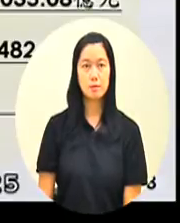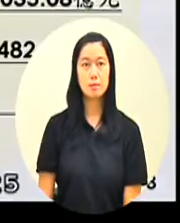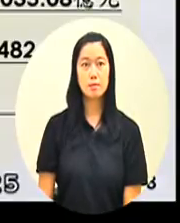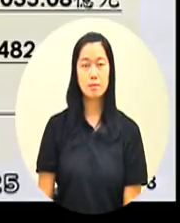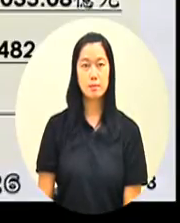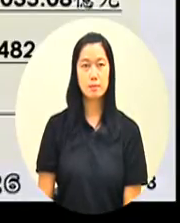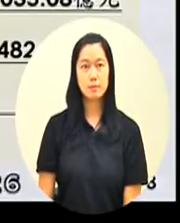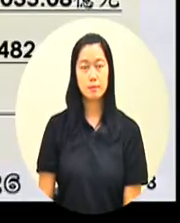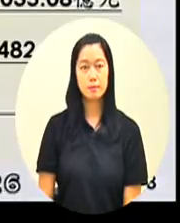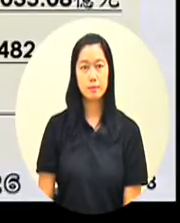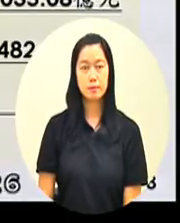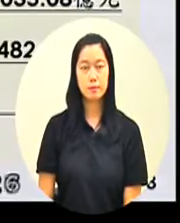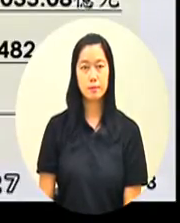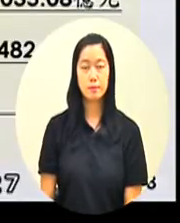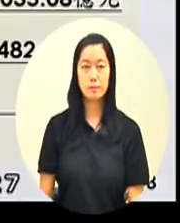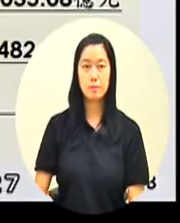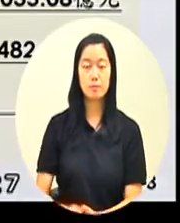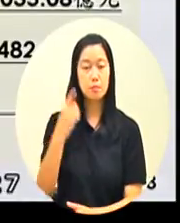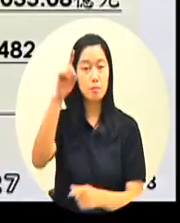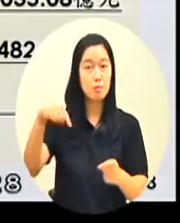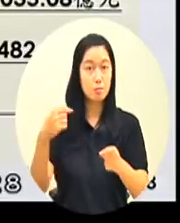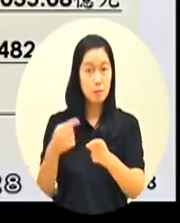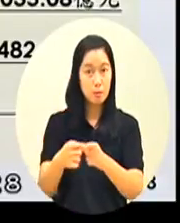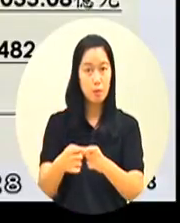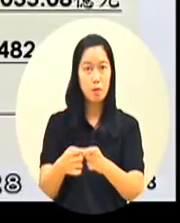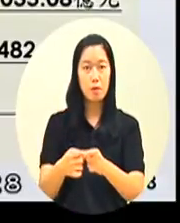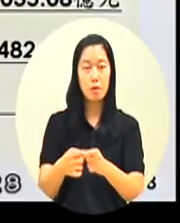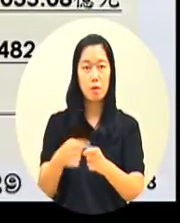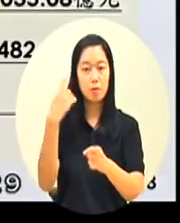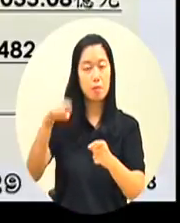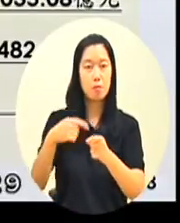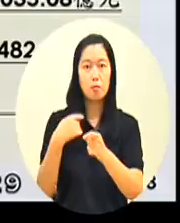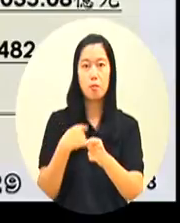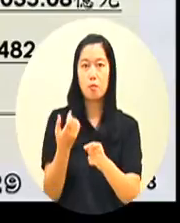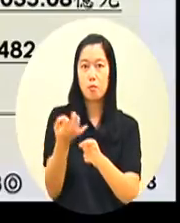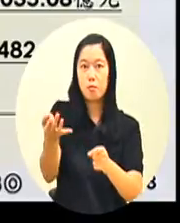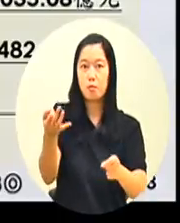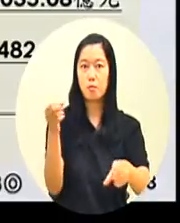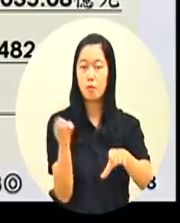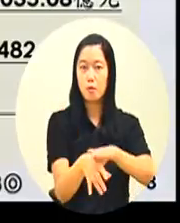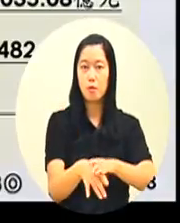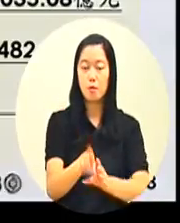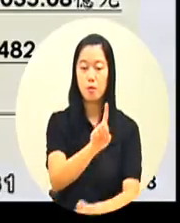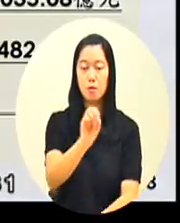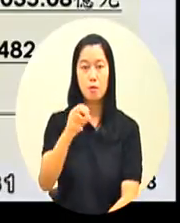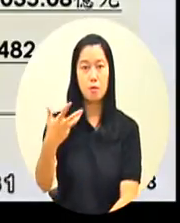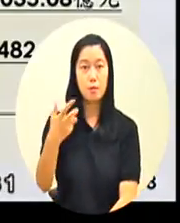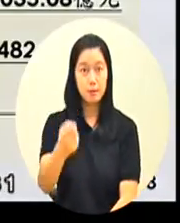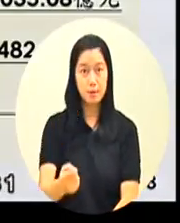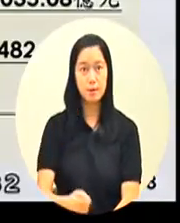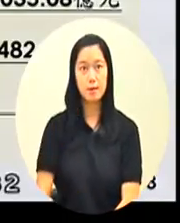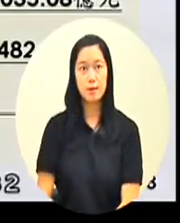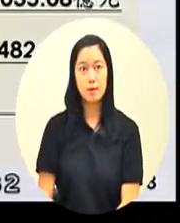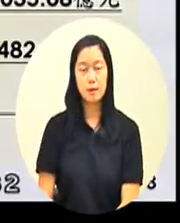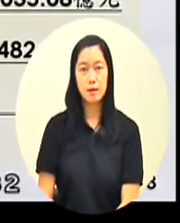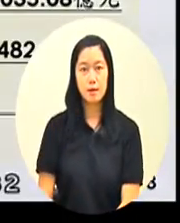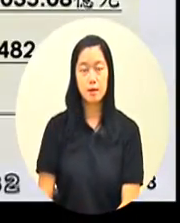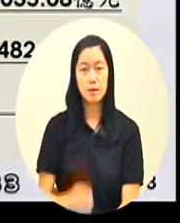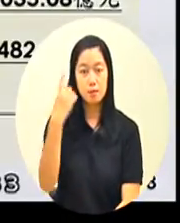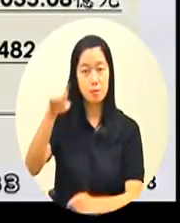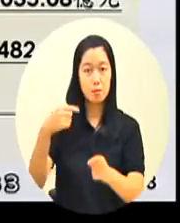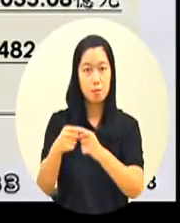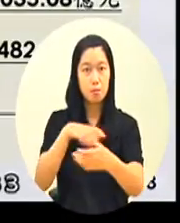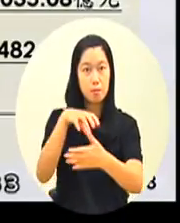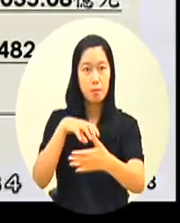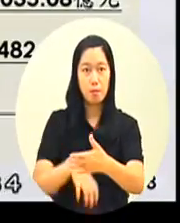那到明年度为止，我刚刚讲了，我们明年度也编了108亿，但是明年度108亿里面，